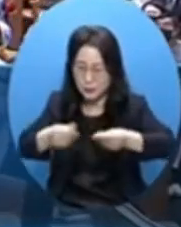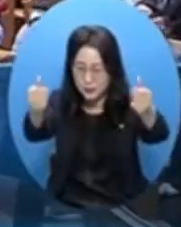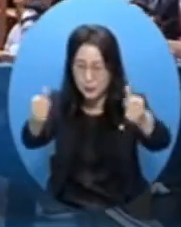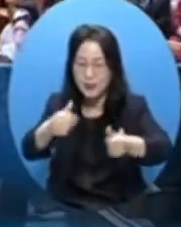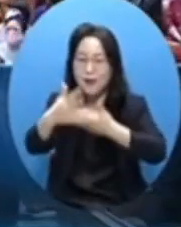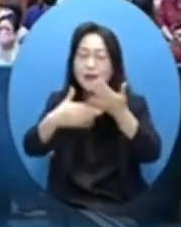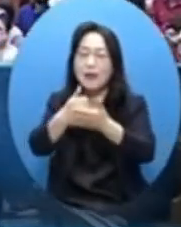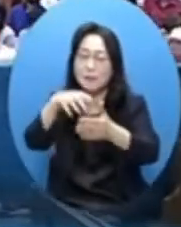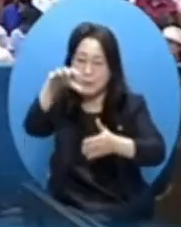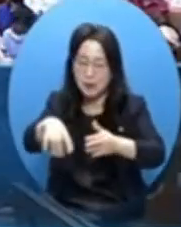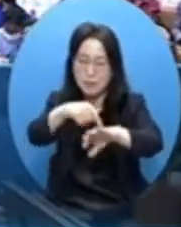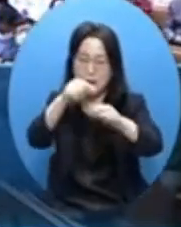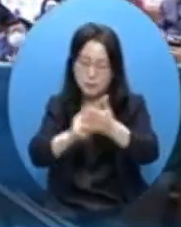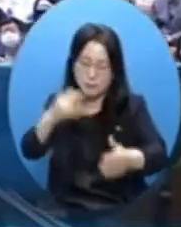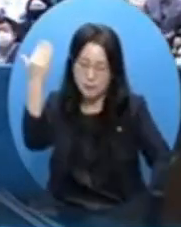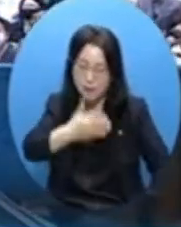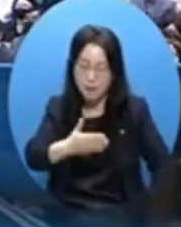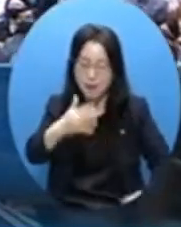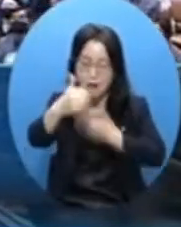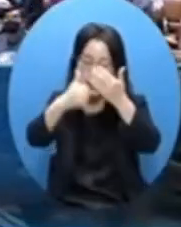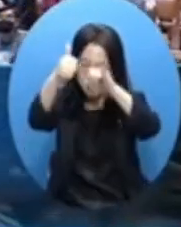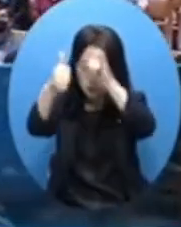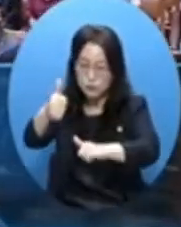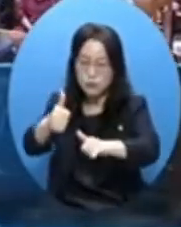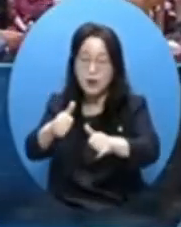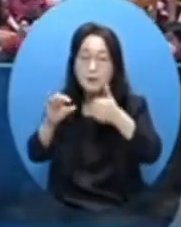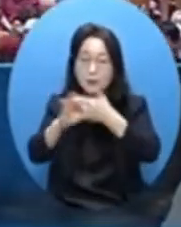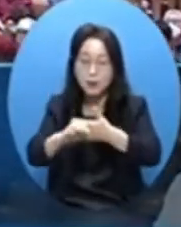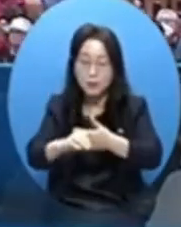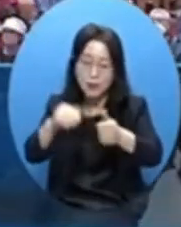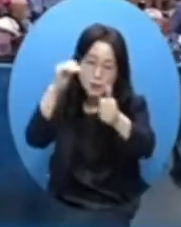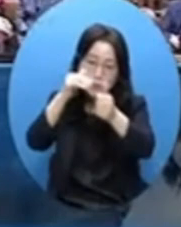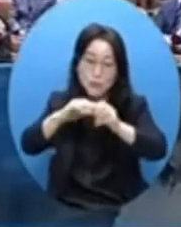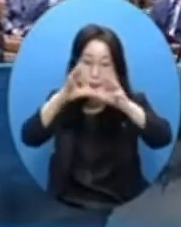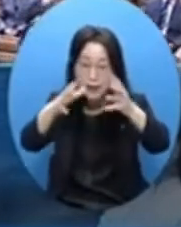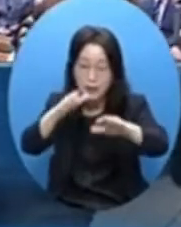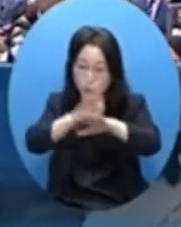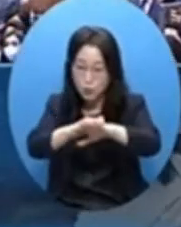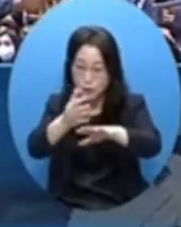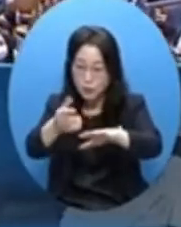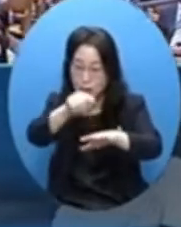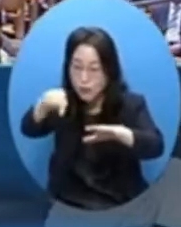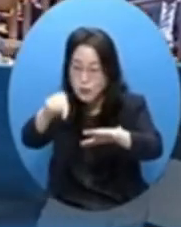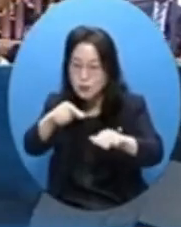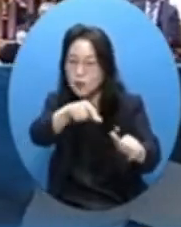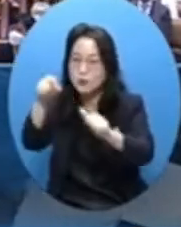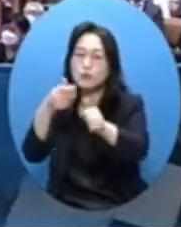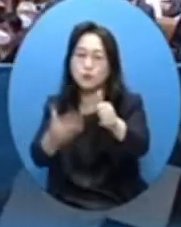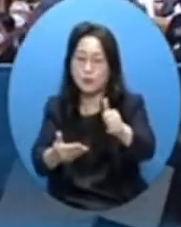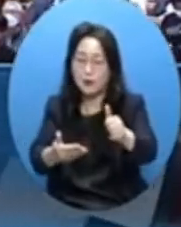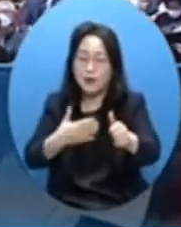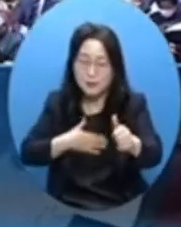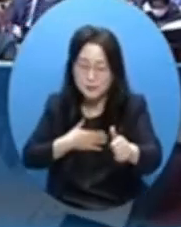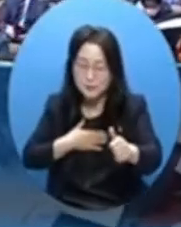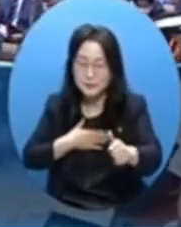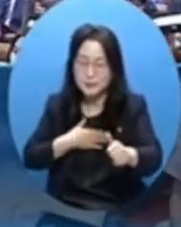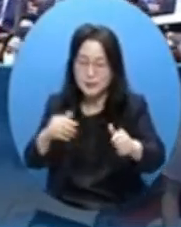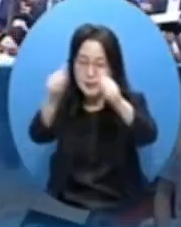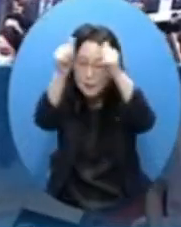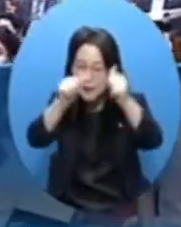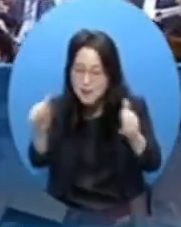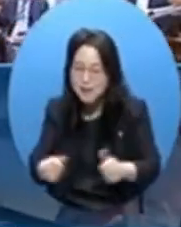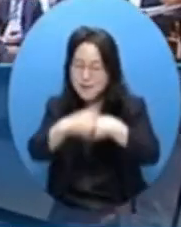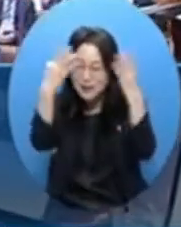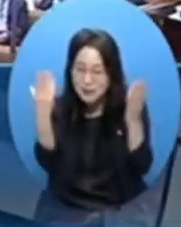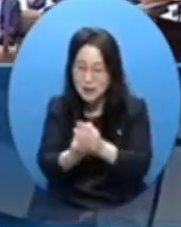얇게 로 향하여 그만을 섬기라 그리하면 너희를 블레셋 사람의 손에서 건져 내지 라 예 이스라엘 자손이 발 들과 아사드 타